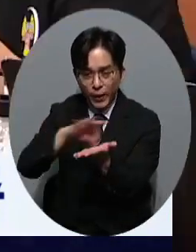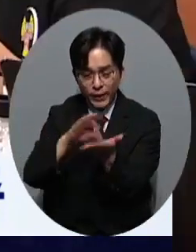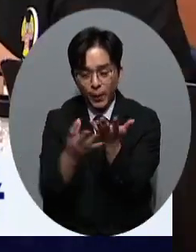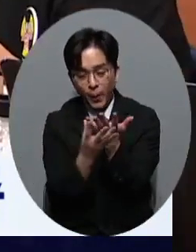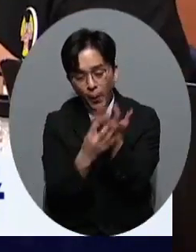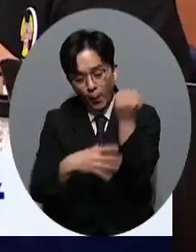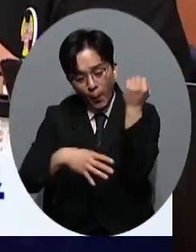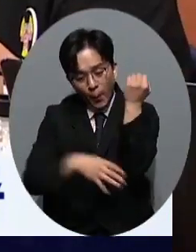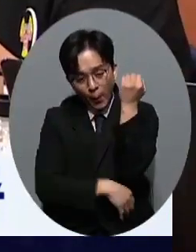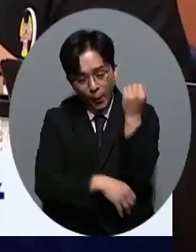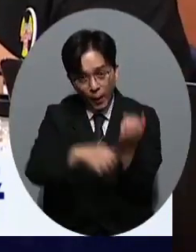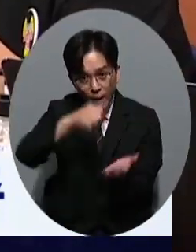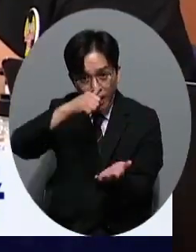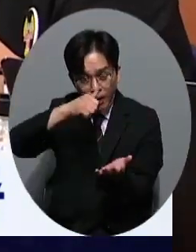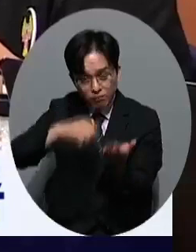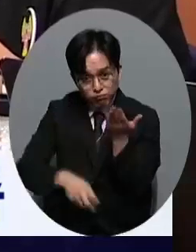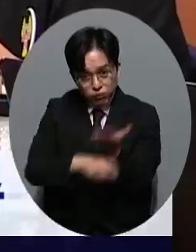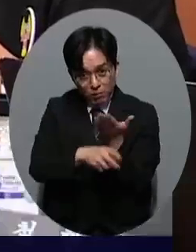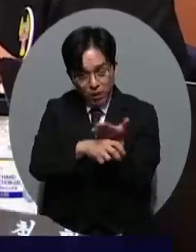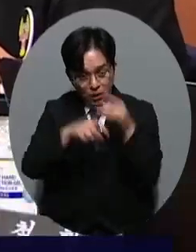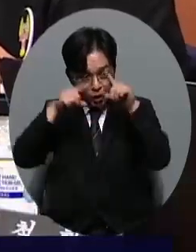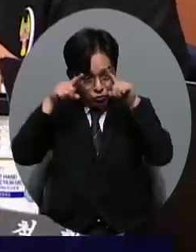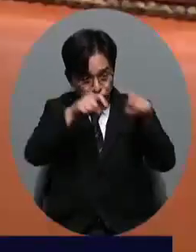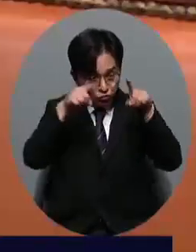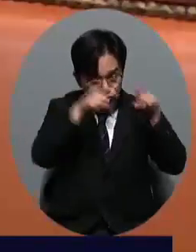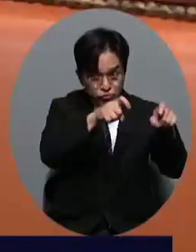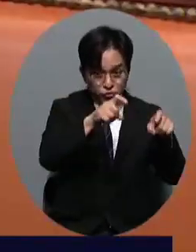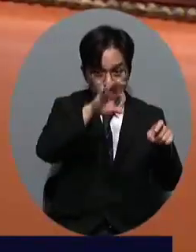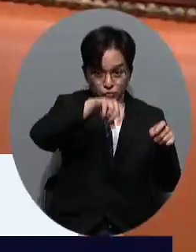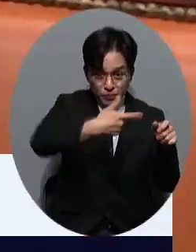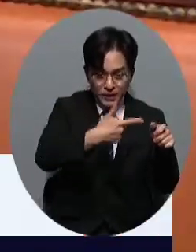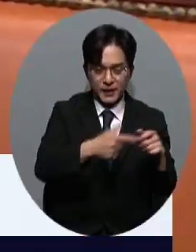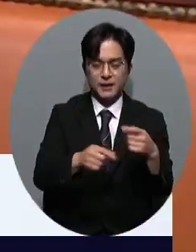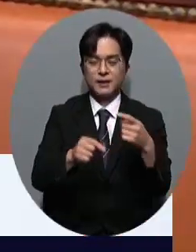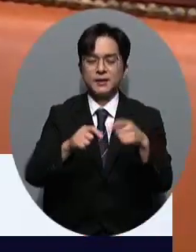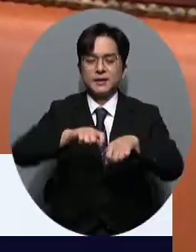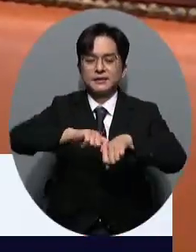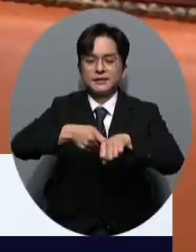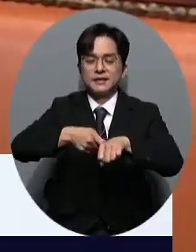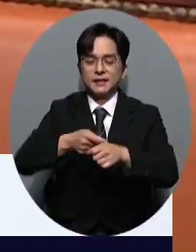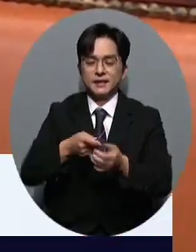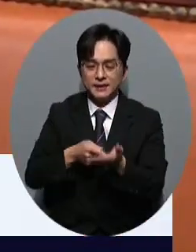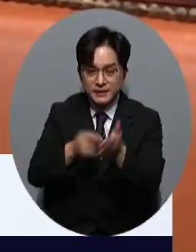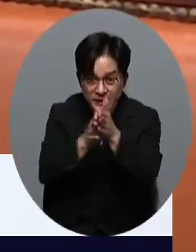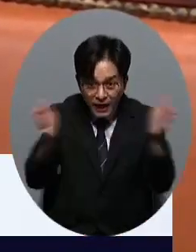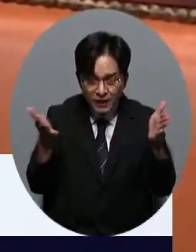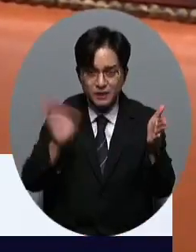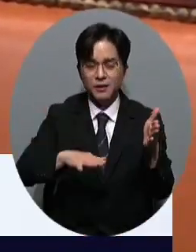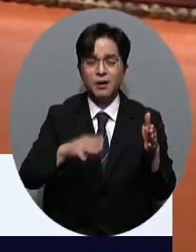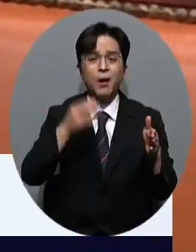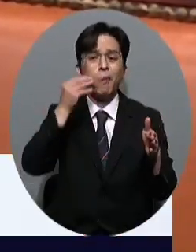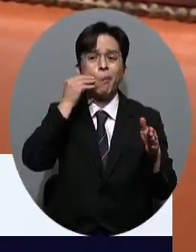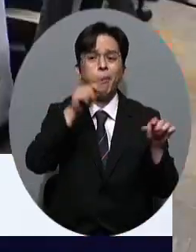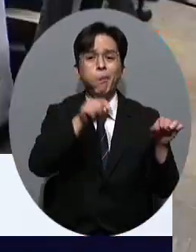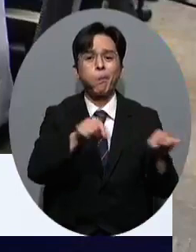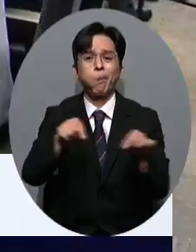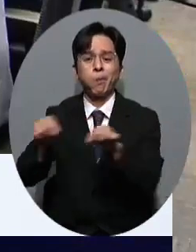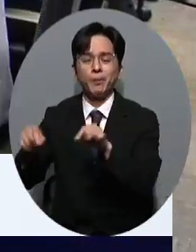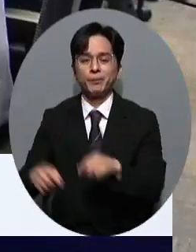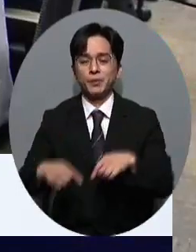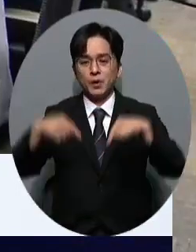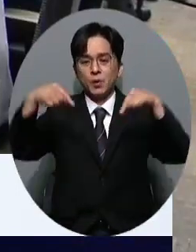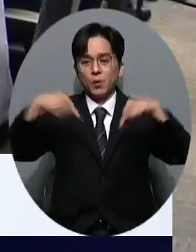윤리특위 문턱을 넘지 못했습니다. 외교부가 조총련 행사 참석은 부적절했다고 밝힌 가운데